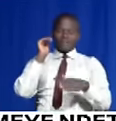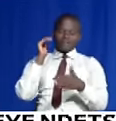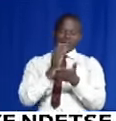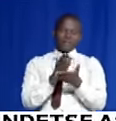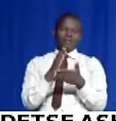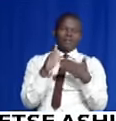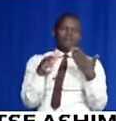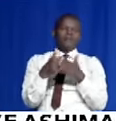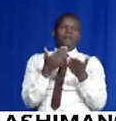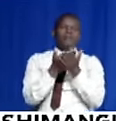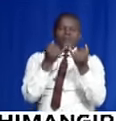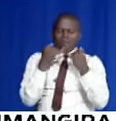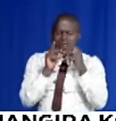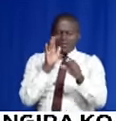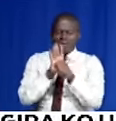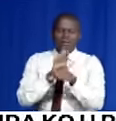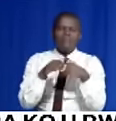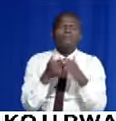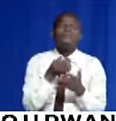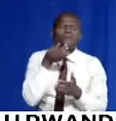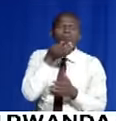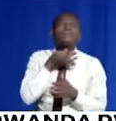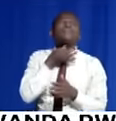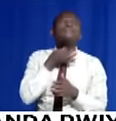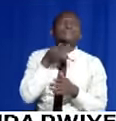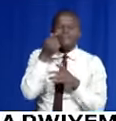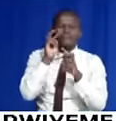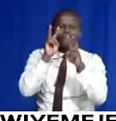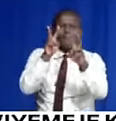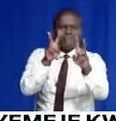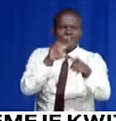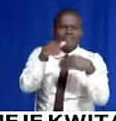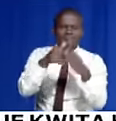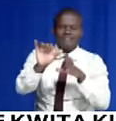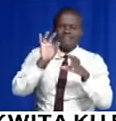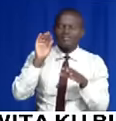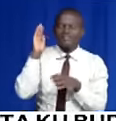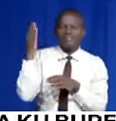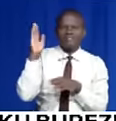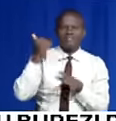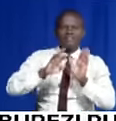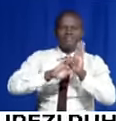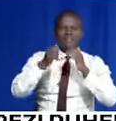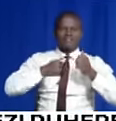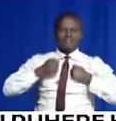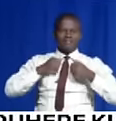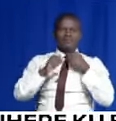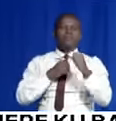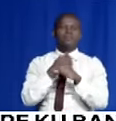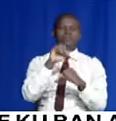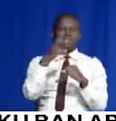tutandukana nawe ndagira ngo tubwire abantu benshi banyotewe no kuzakurikira uyu muhango wo gutora Nyampinga uzahagararira u Rwanda mwaka